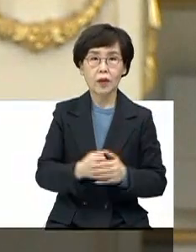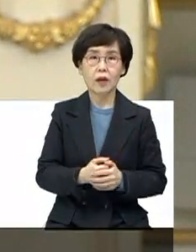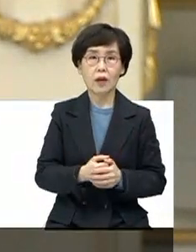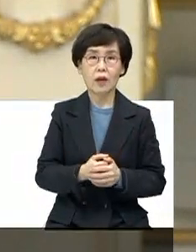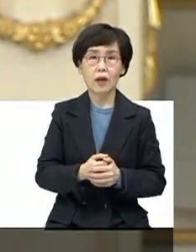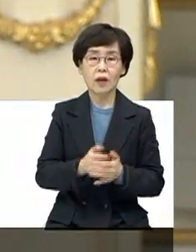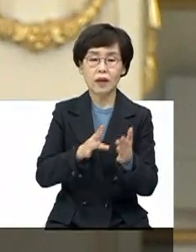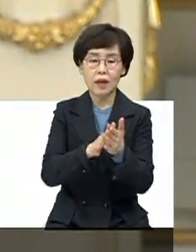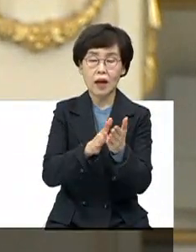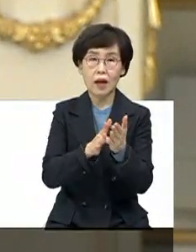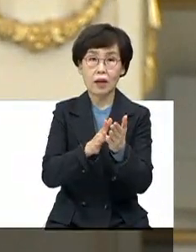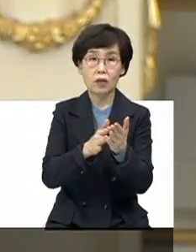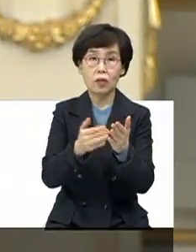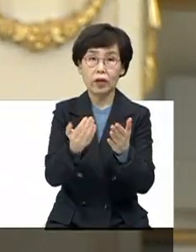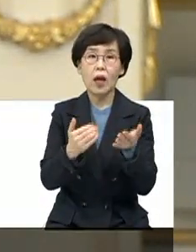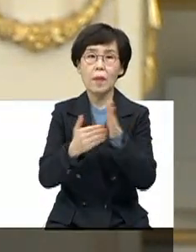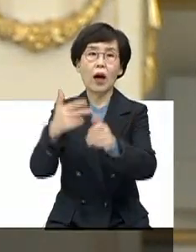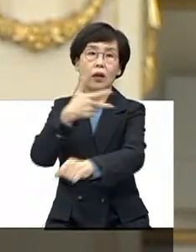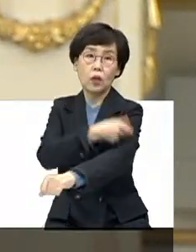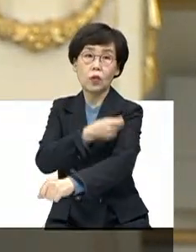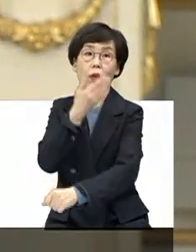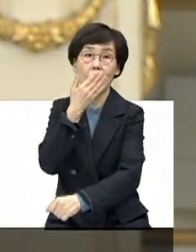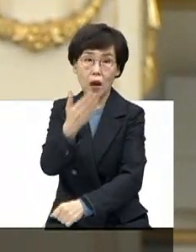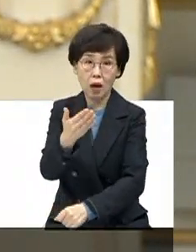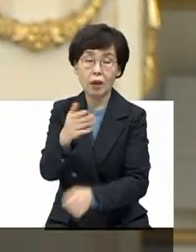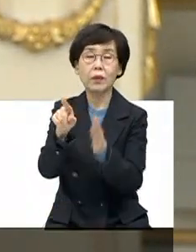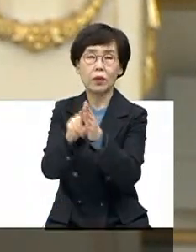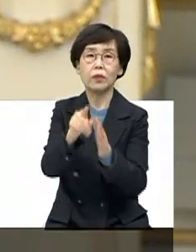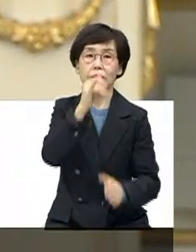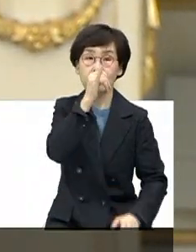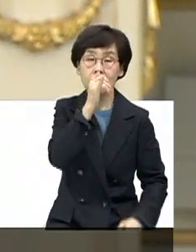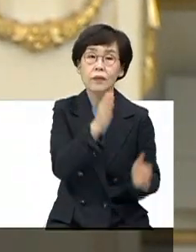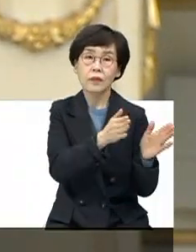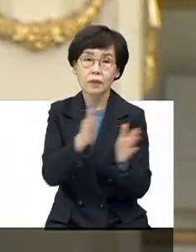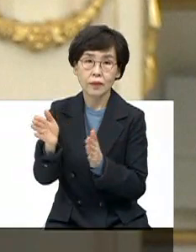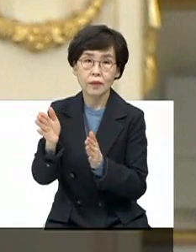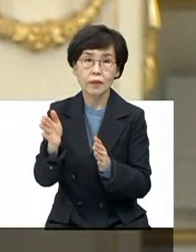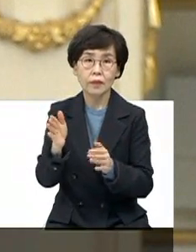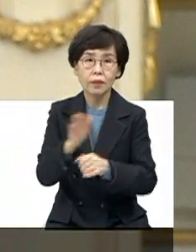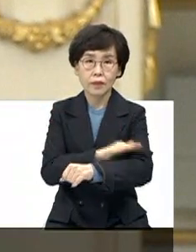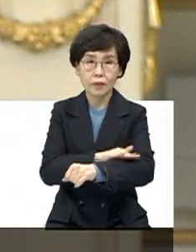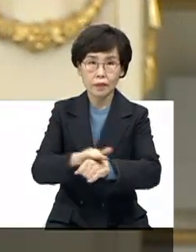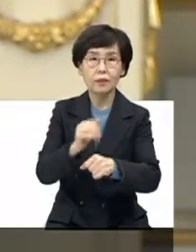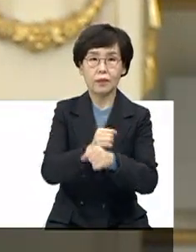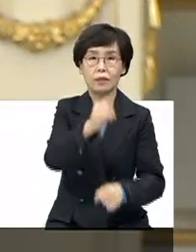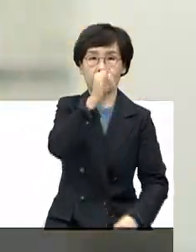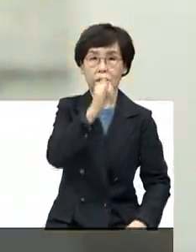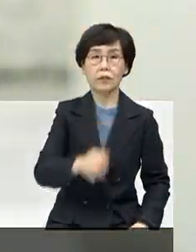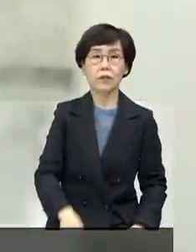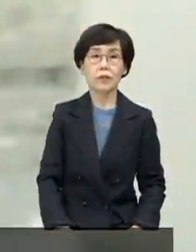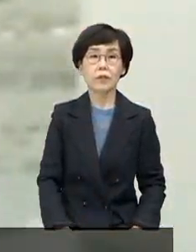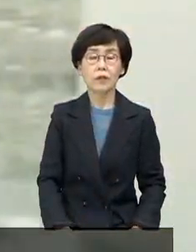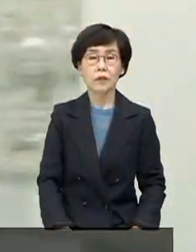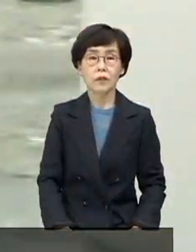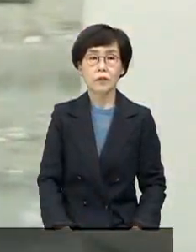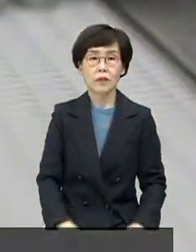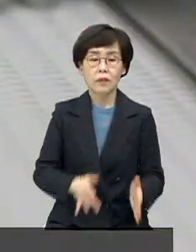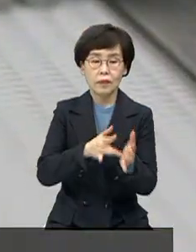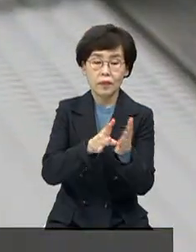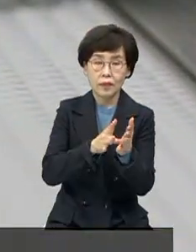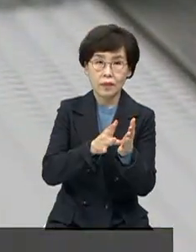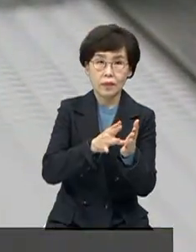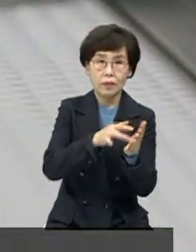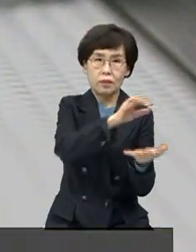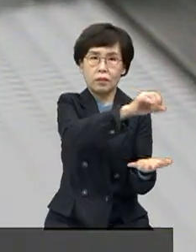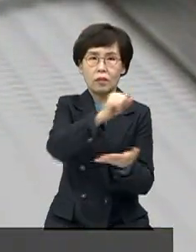백신 접종을 할 수 있을 것이라고 그렇게 믿고 있고 또 준비를 잘 하고 있습니다. 백신 확보가